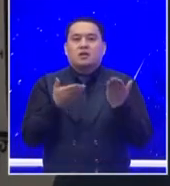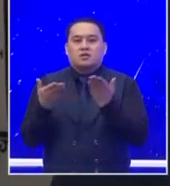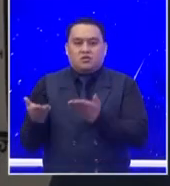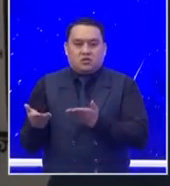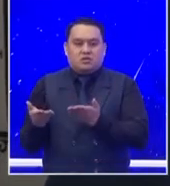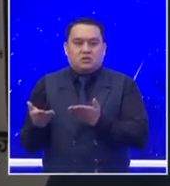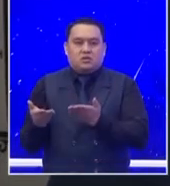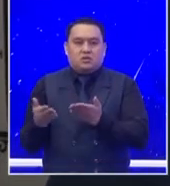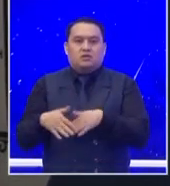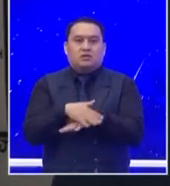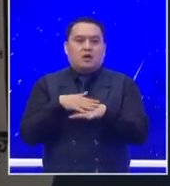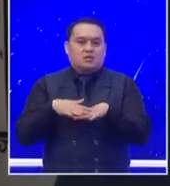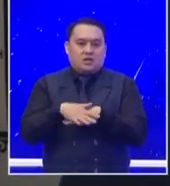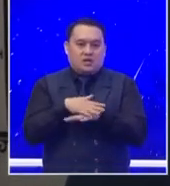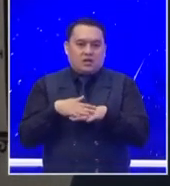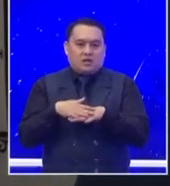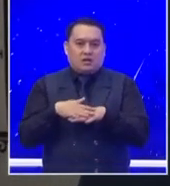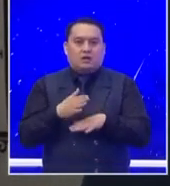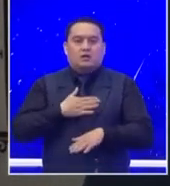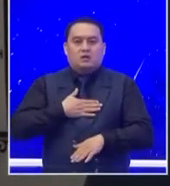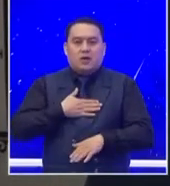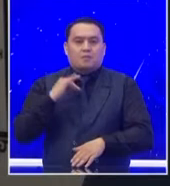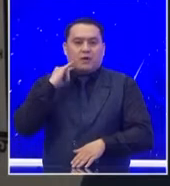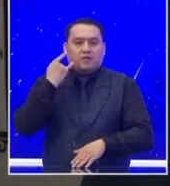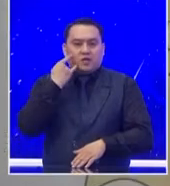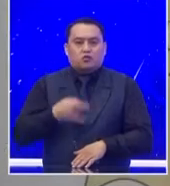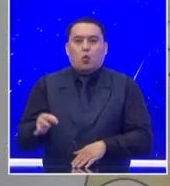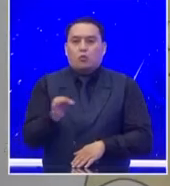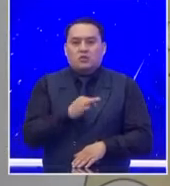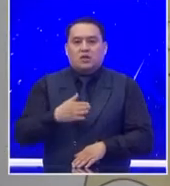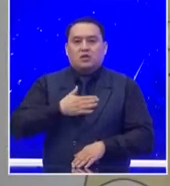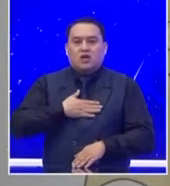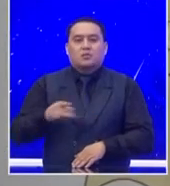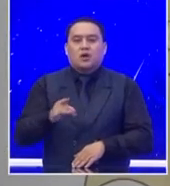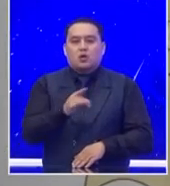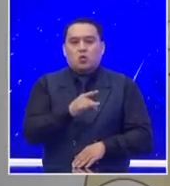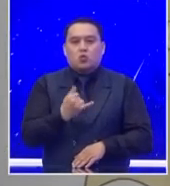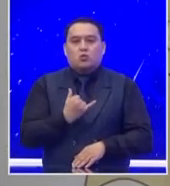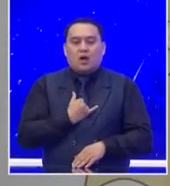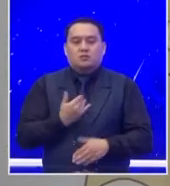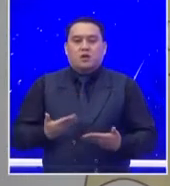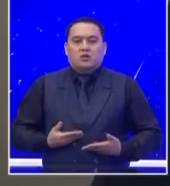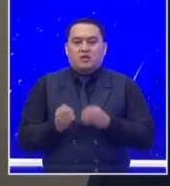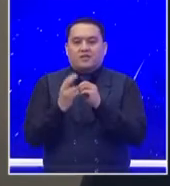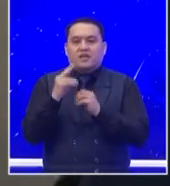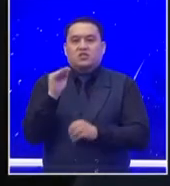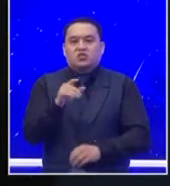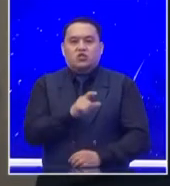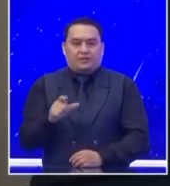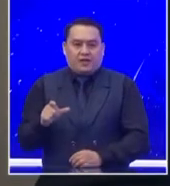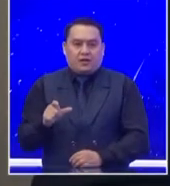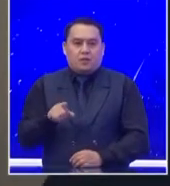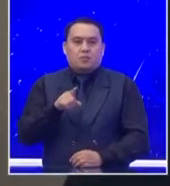пригласить население к нам в Павлодарскую область. Это в нашем районе проживает 12 тысяч человек. Как